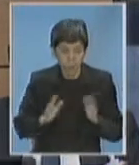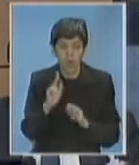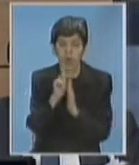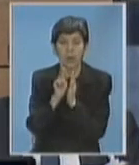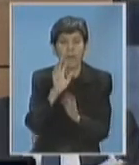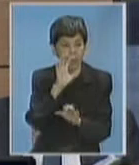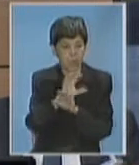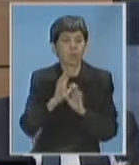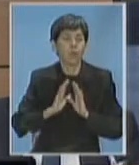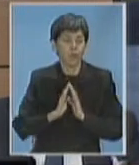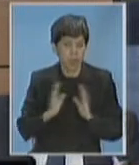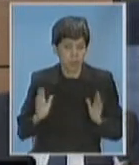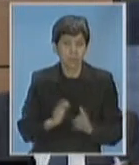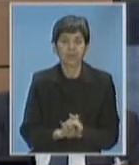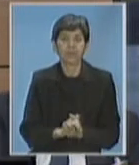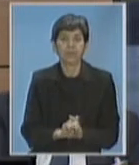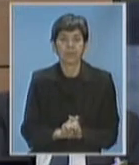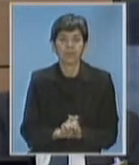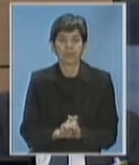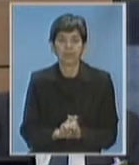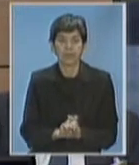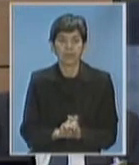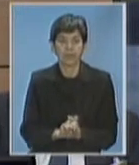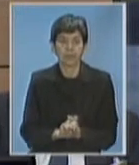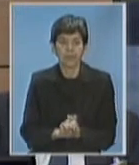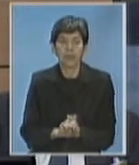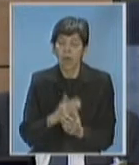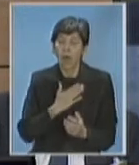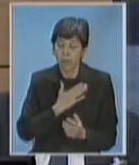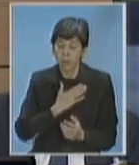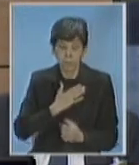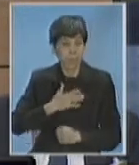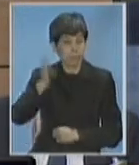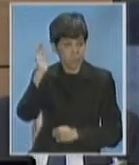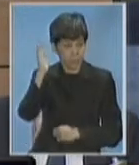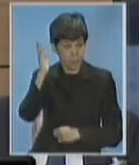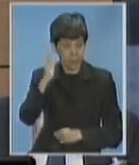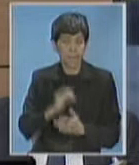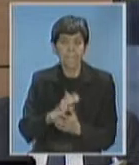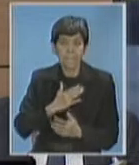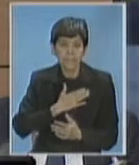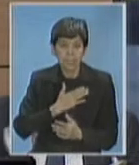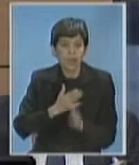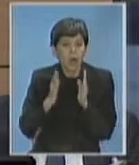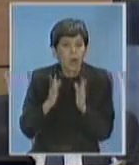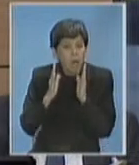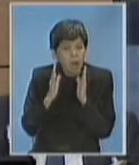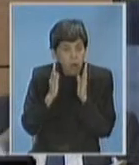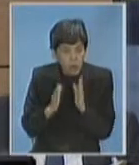คับท่านประธานครับในขณะที่ผมกำลังอภิปรายนี้ผมได้ให้เจ้าหน้า